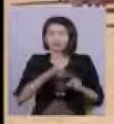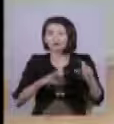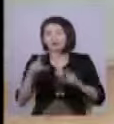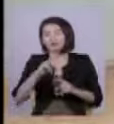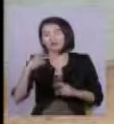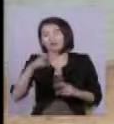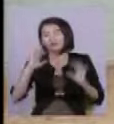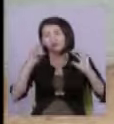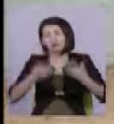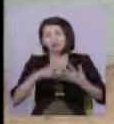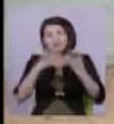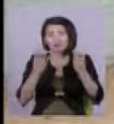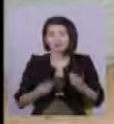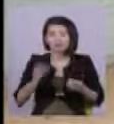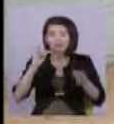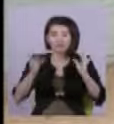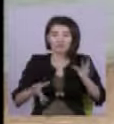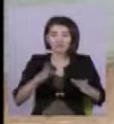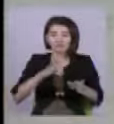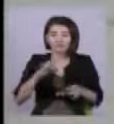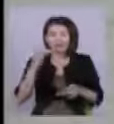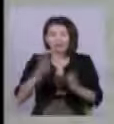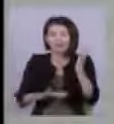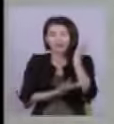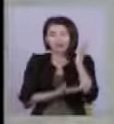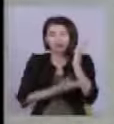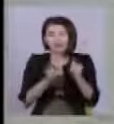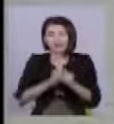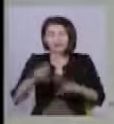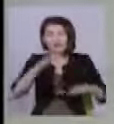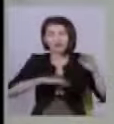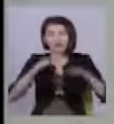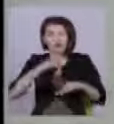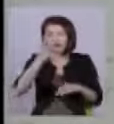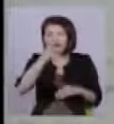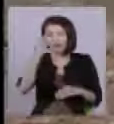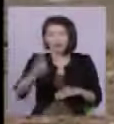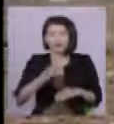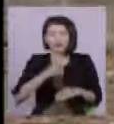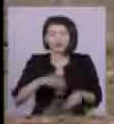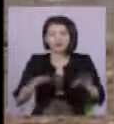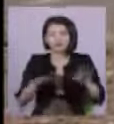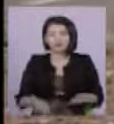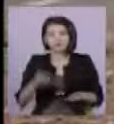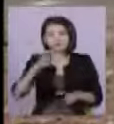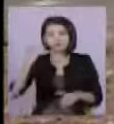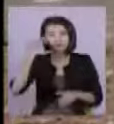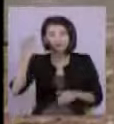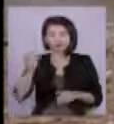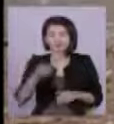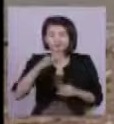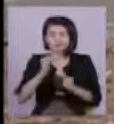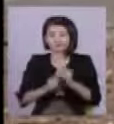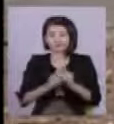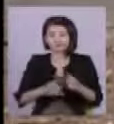оқиғамен аяқталуы мүмкін еді. Ертісті ағашқа асылып, жүзіп өтпек болған ол қатты ағысқа тап боларын білмегенін айтады. Санасының тұмшалануына ащы судың да